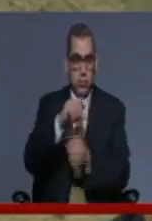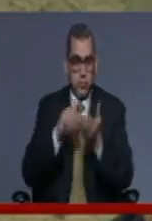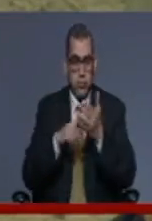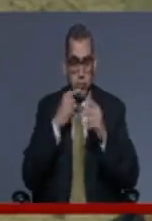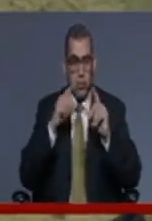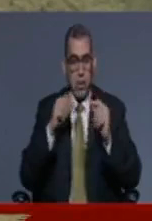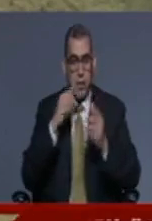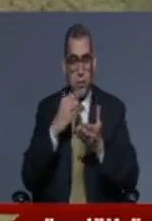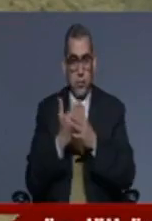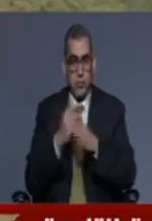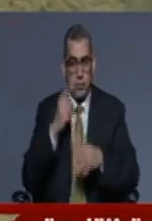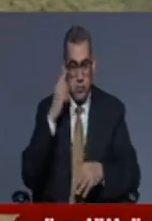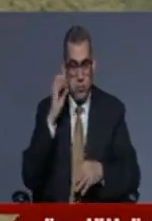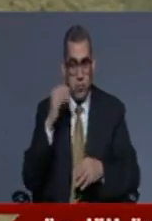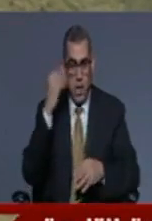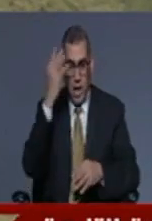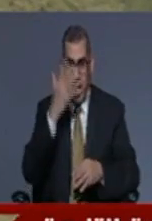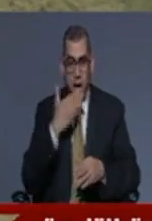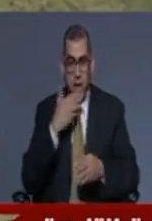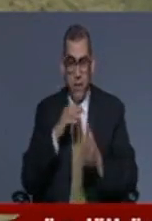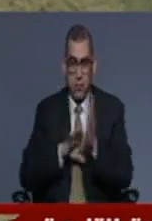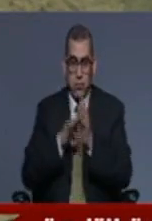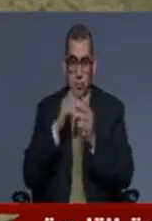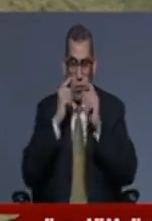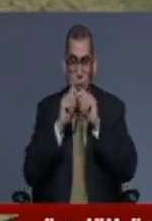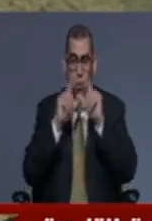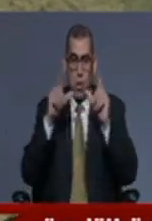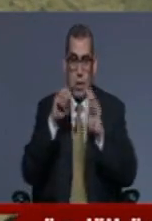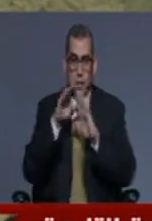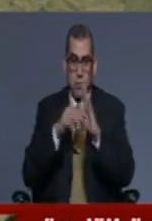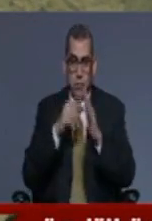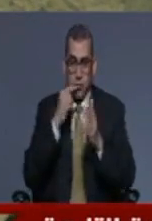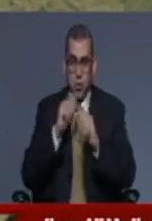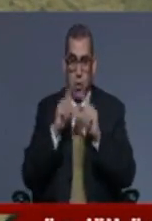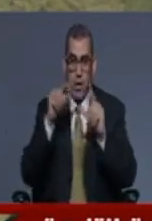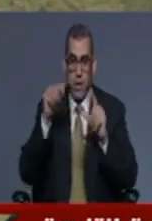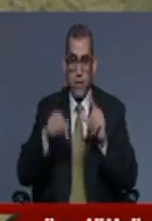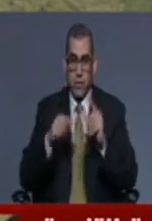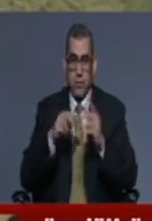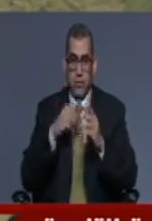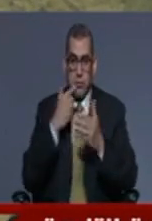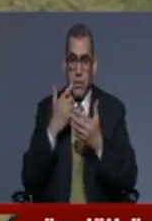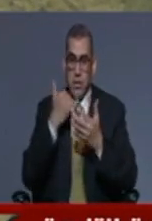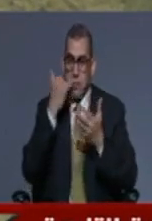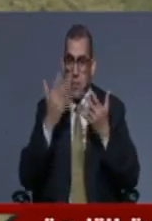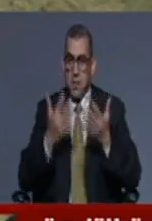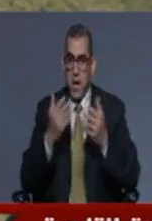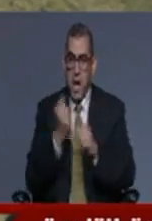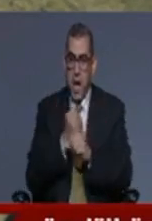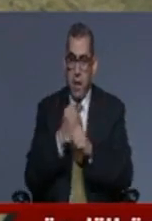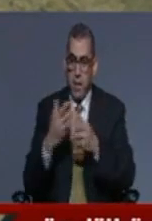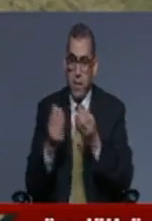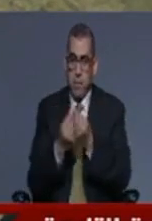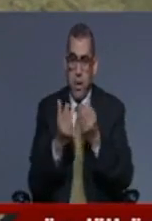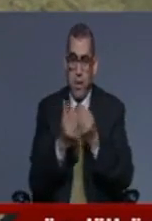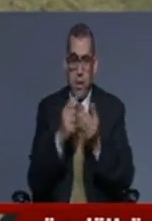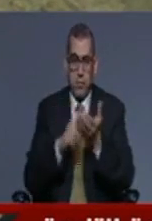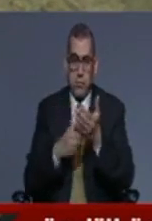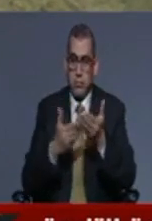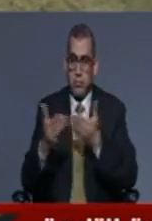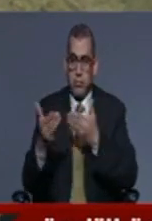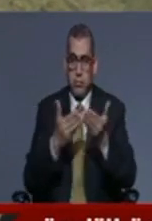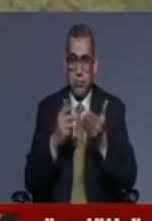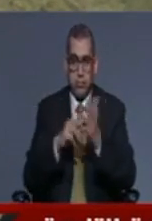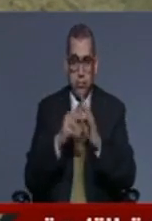القيادة الأفريقية توضح أو تبين التركيز والعزم على إدارة